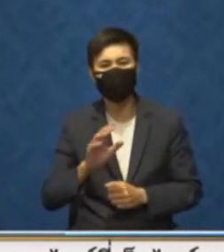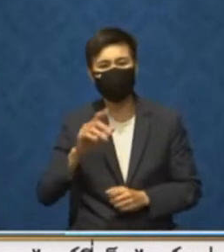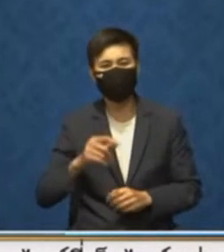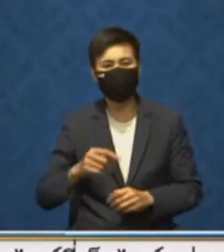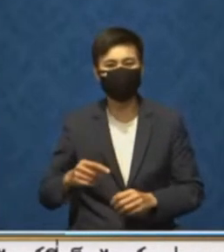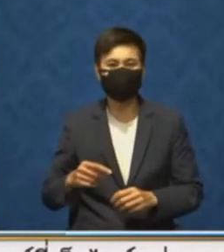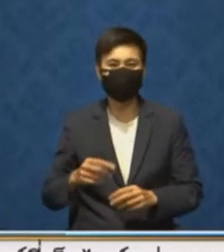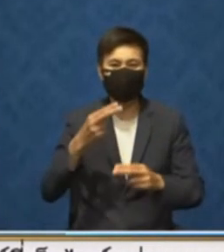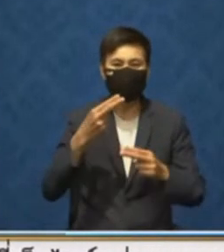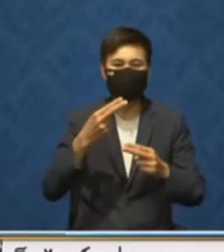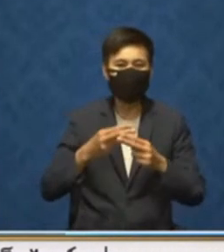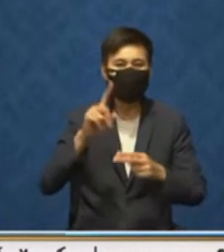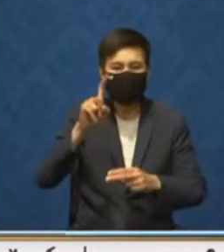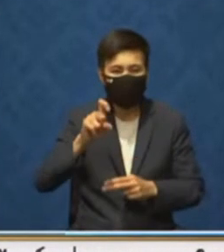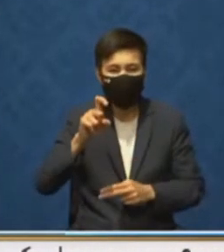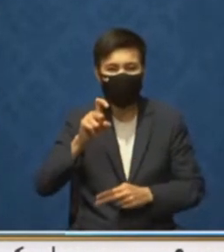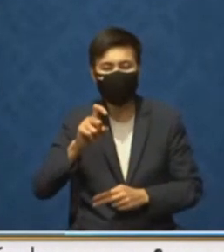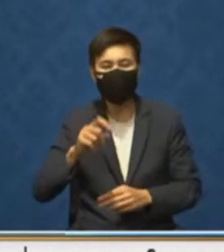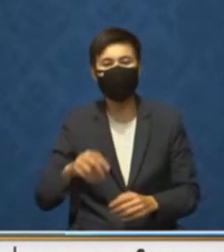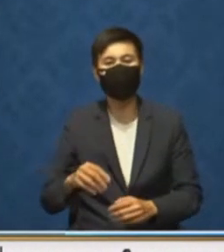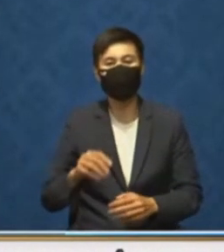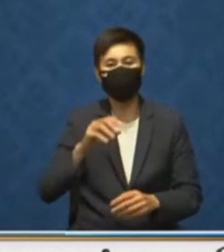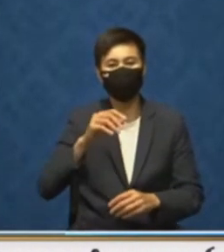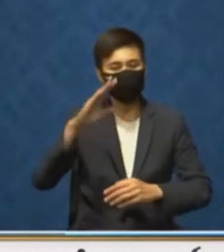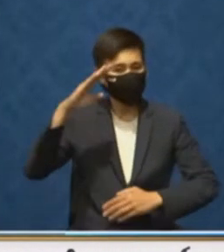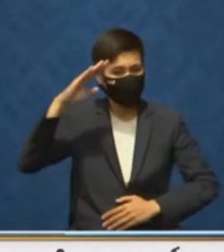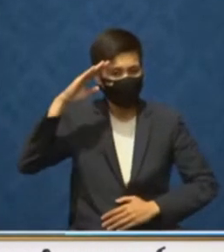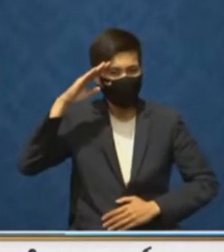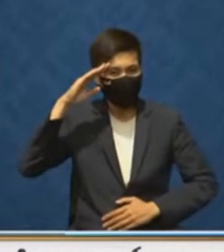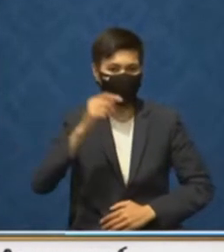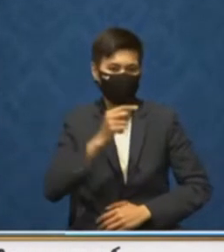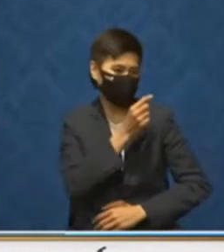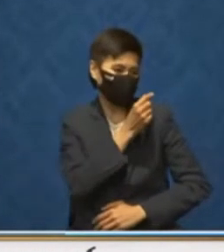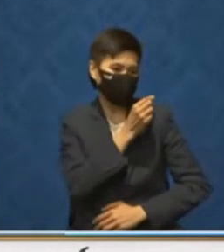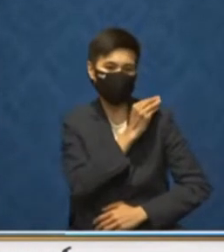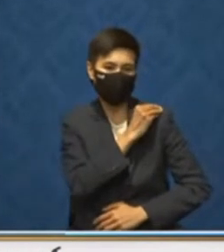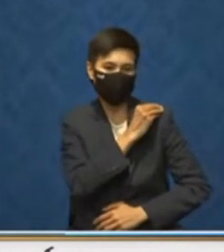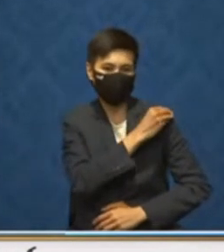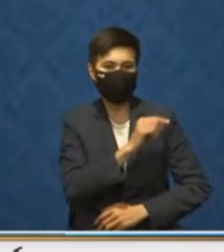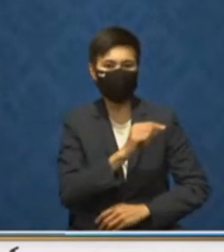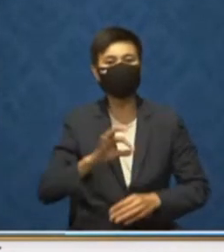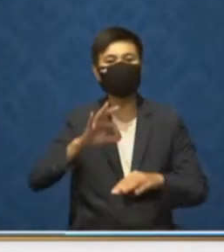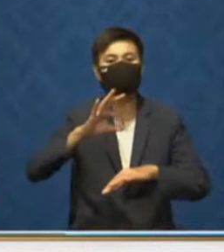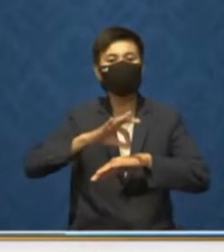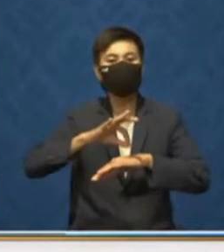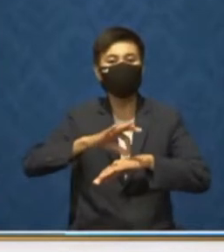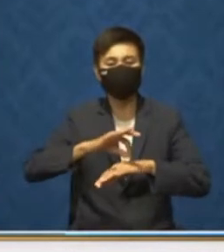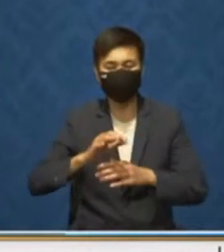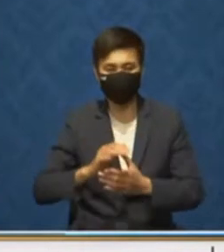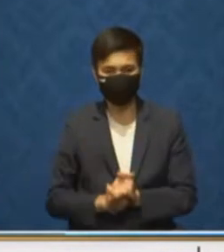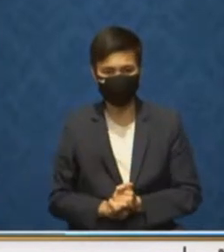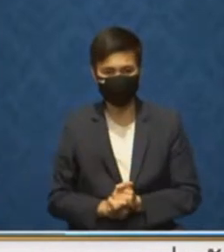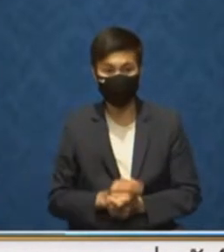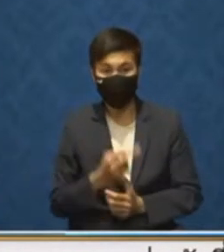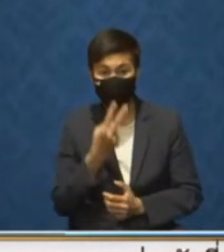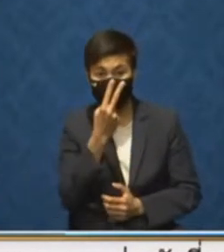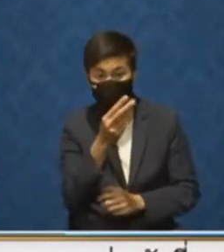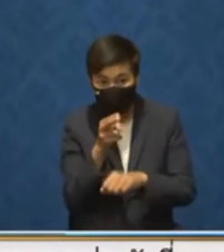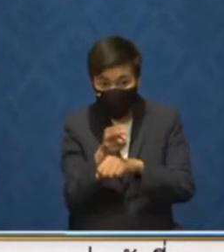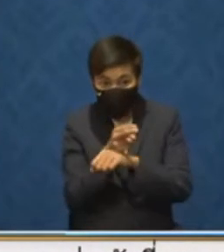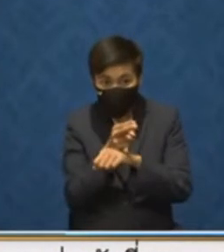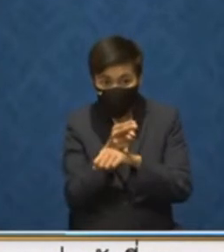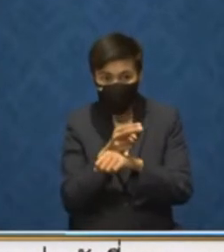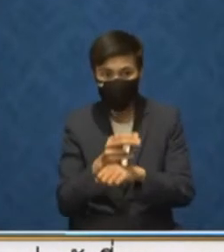เสียชื่อหมดนะครับลงไปดูขบวนรถที่ไปอุดรมาเลยลืมนี้ครับอะดูคลิปกันครับ